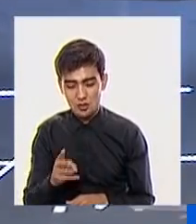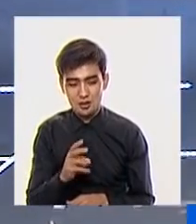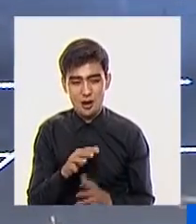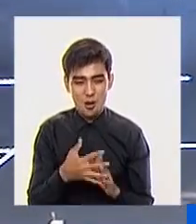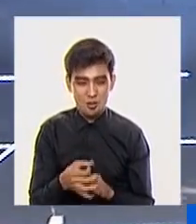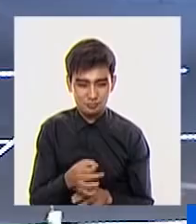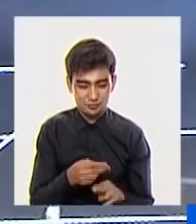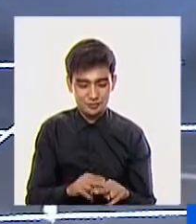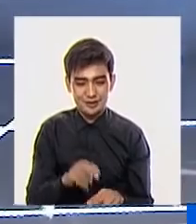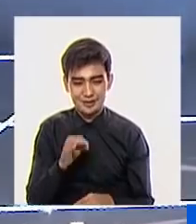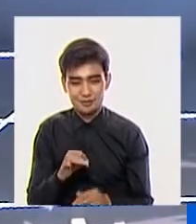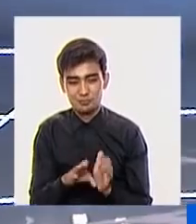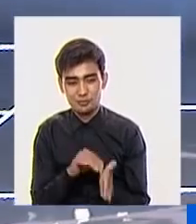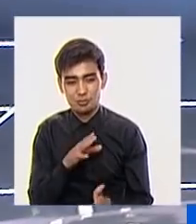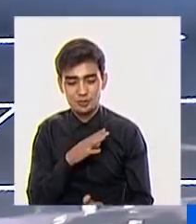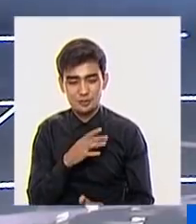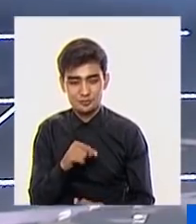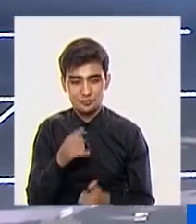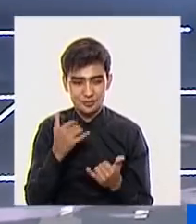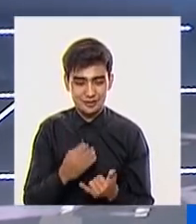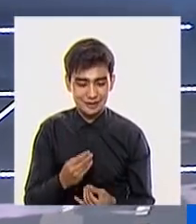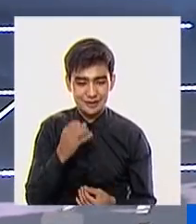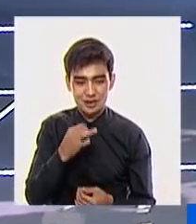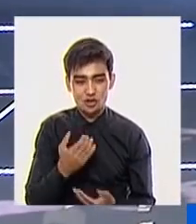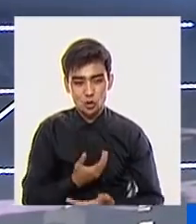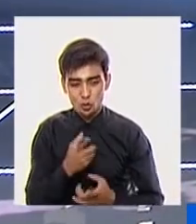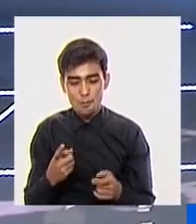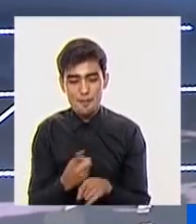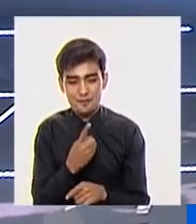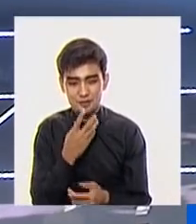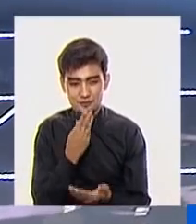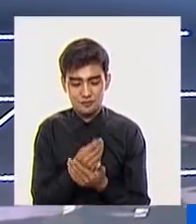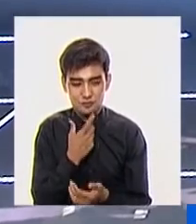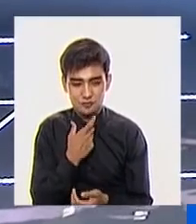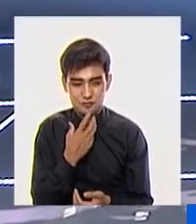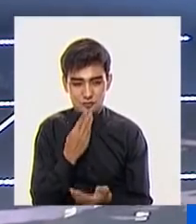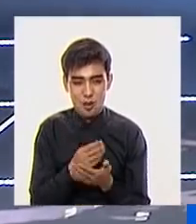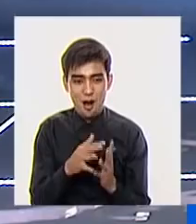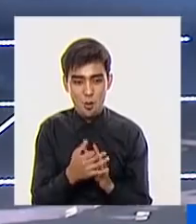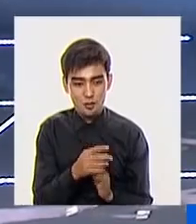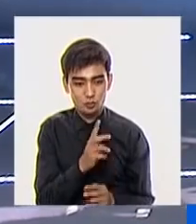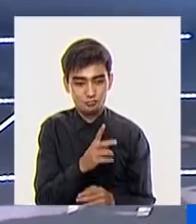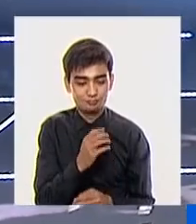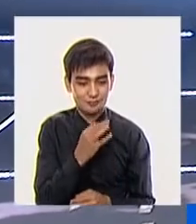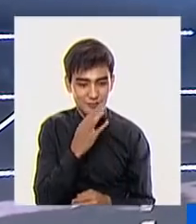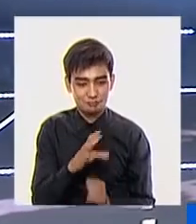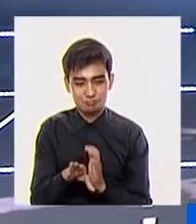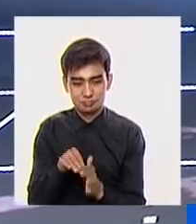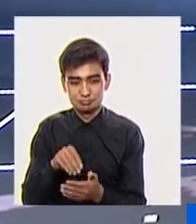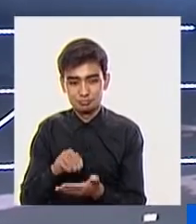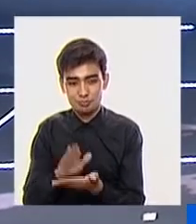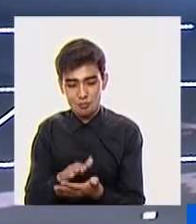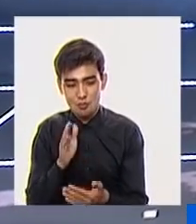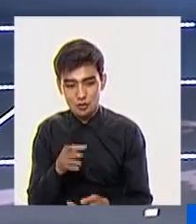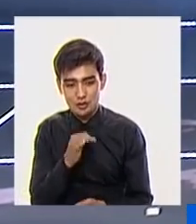округов. Голосование состоялось накануне. Впервые жители получили возможность избрать главу своего села и потом спросить с